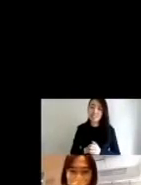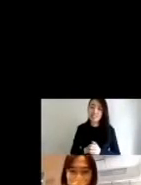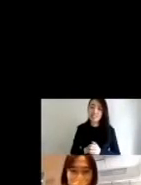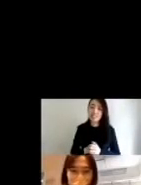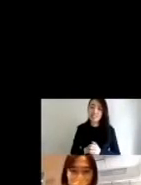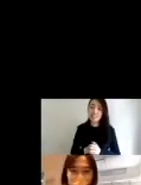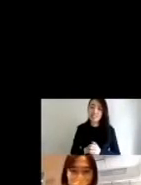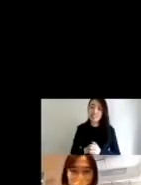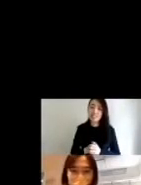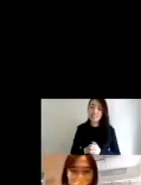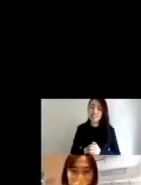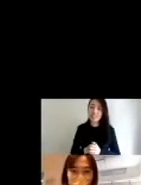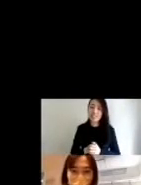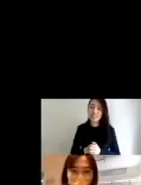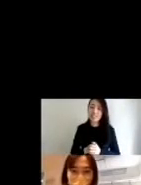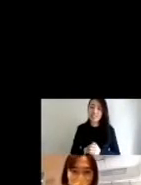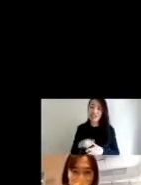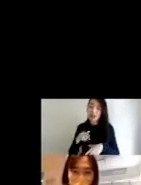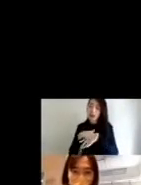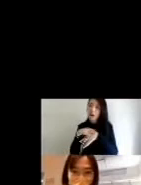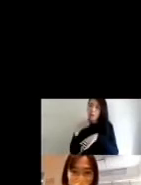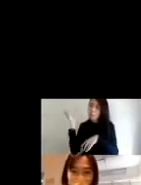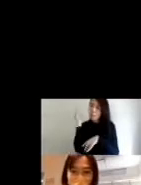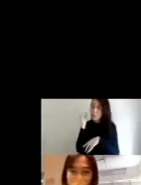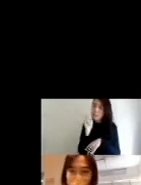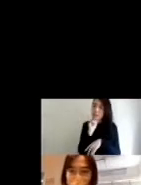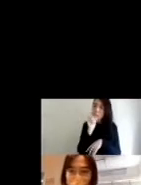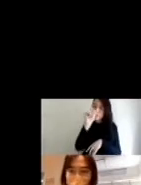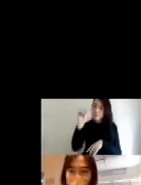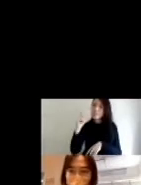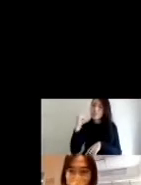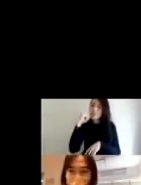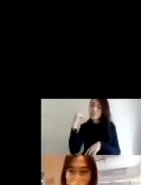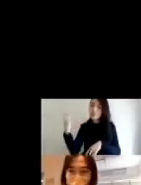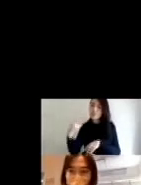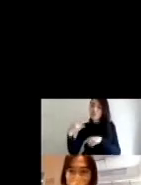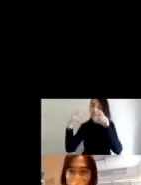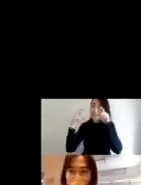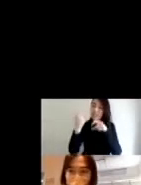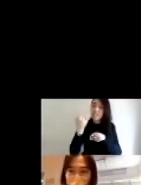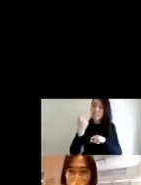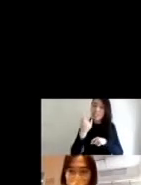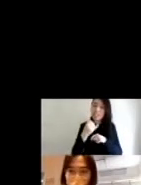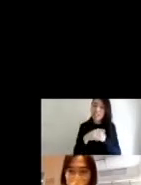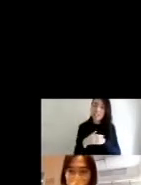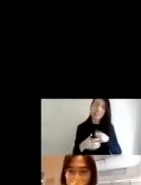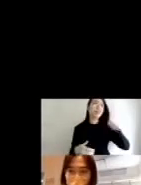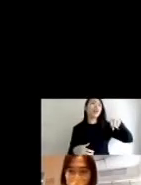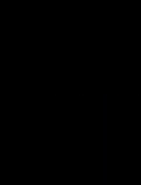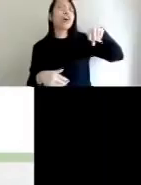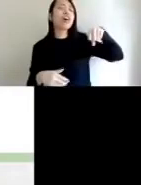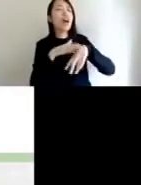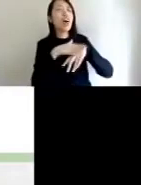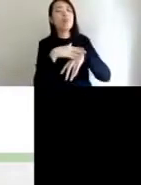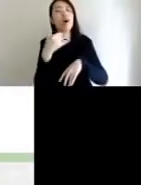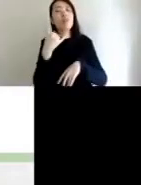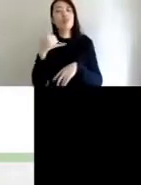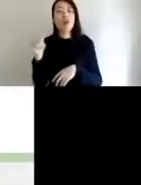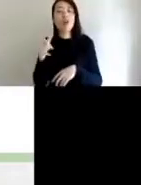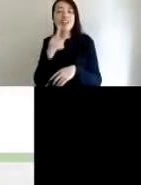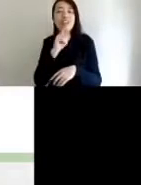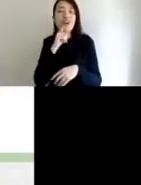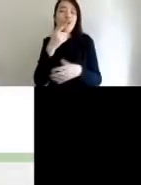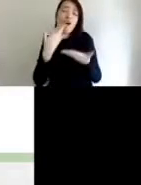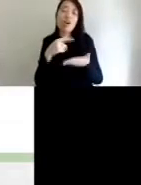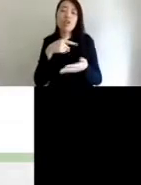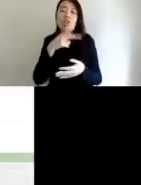有。我聽到有朋友仔話想影多次相啊，係咪啊？ 係啊，啱啱去咗 Vivi 啊。 哦，好，